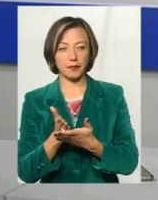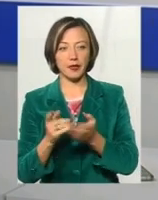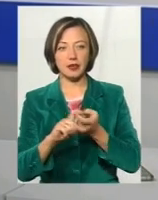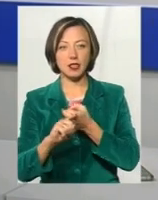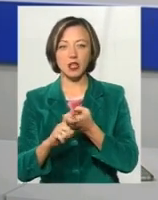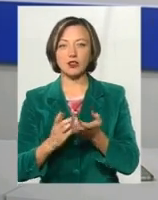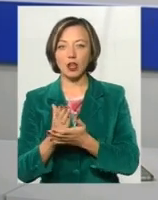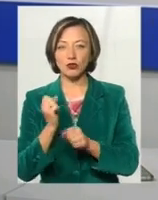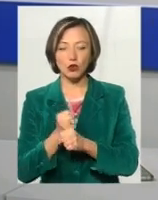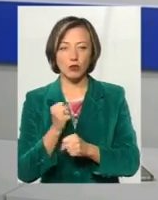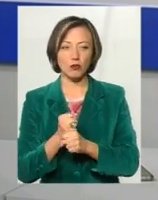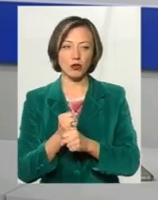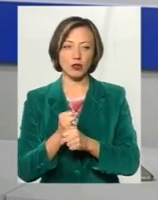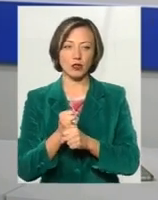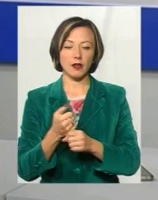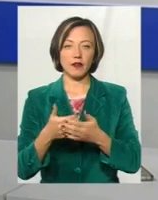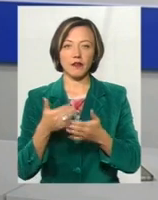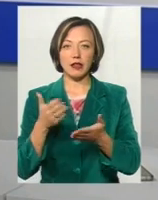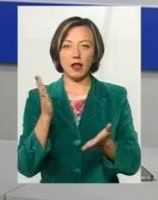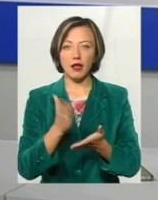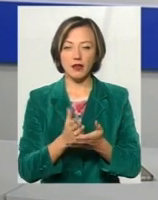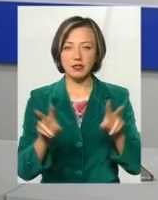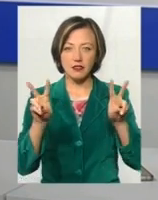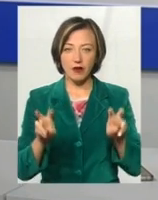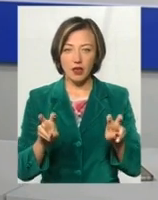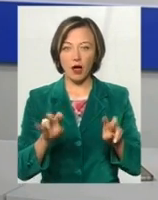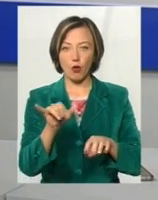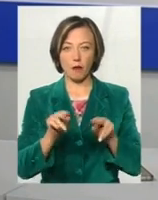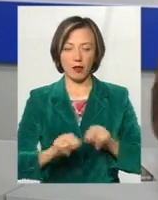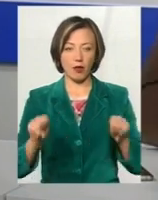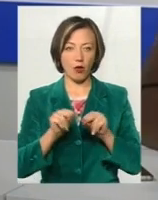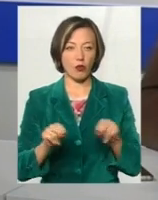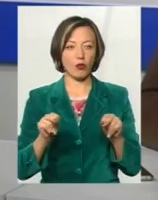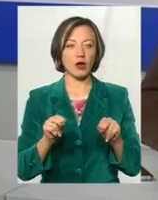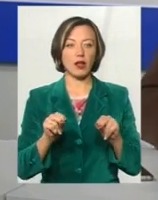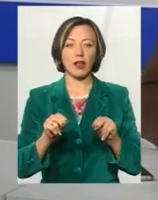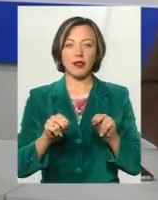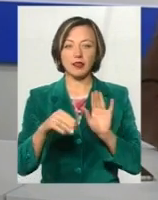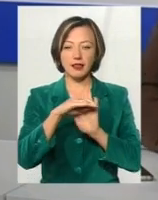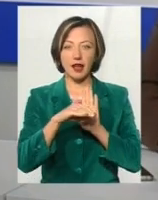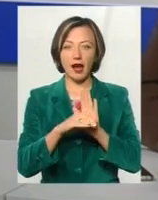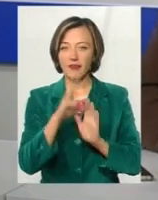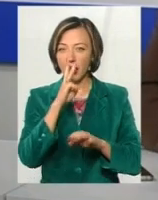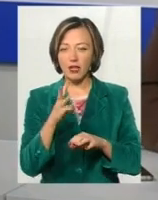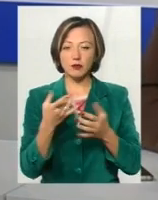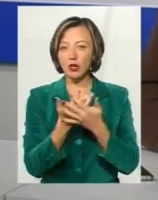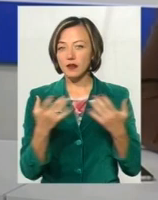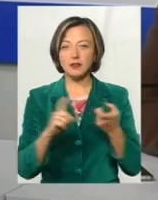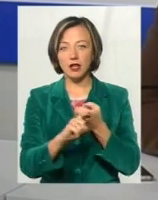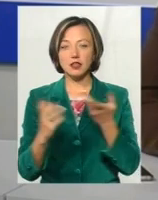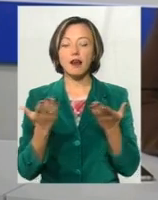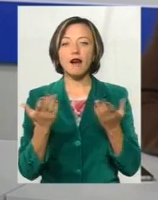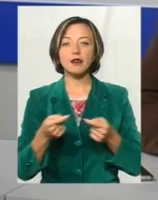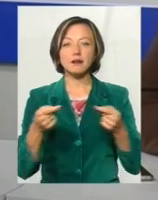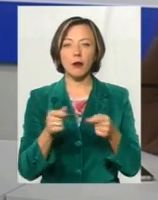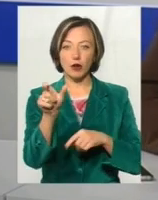залежить від стажу роботи, від наявності звання в педагога. Тобто тарифікація відбувається по-різному, залежить від того, яка